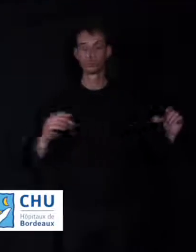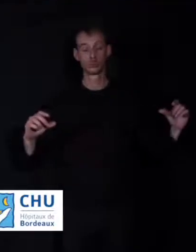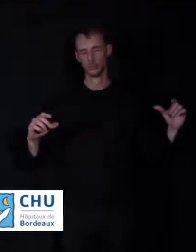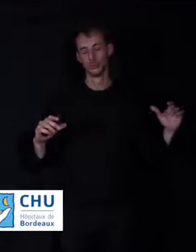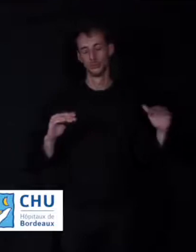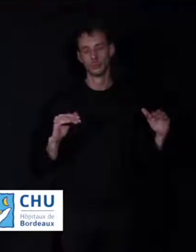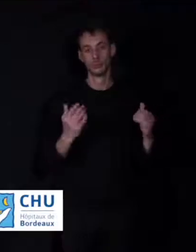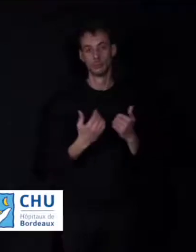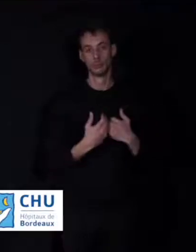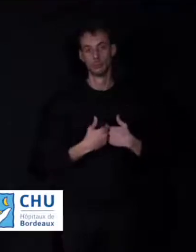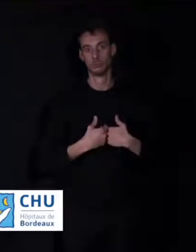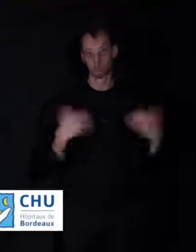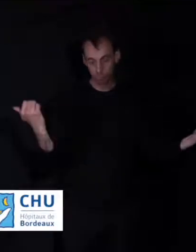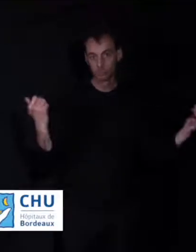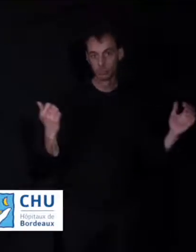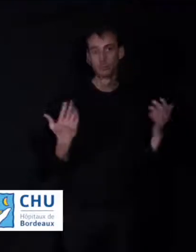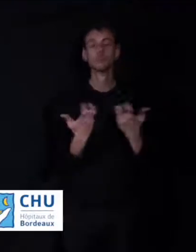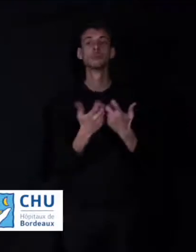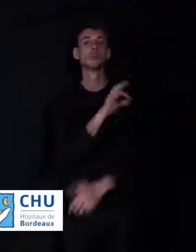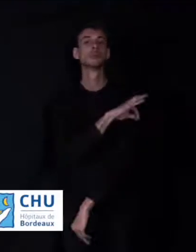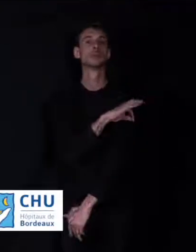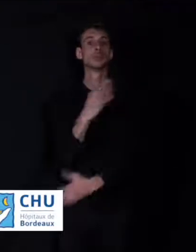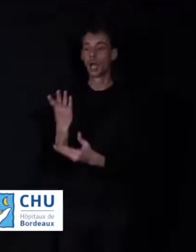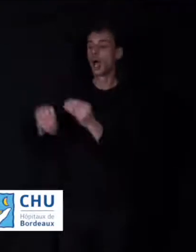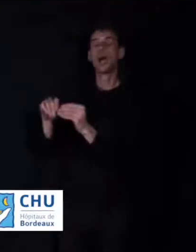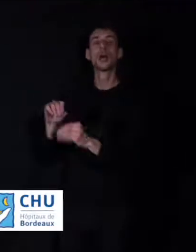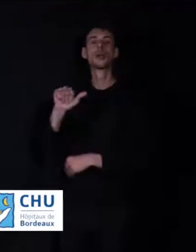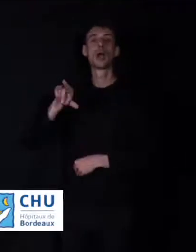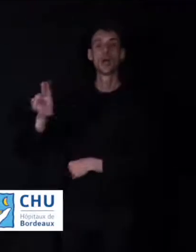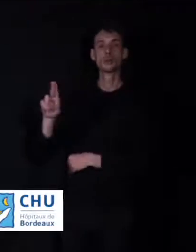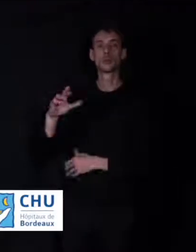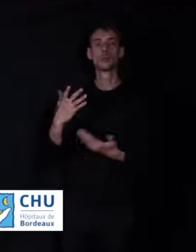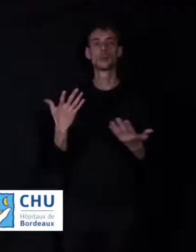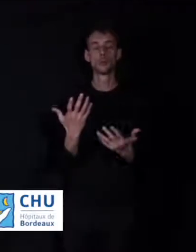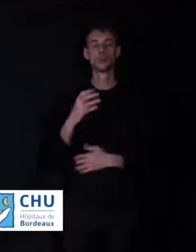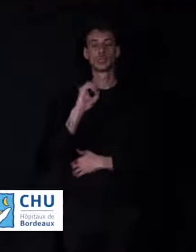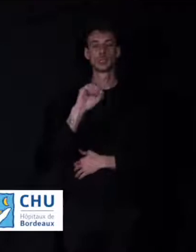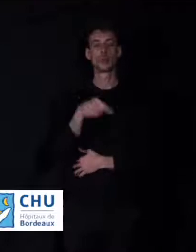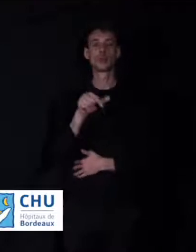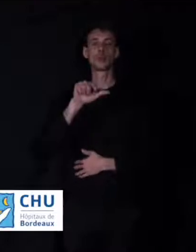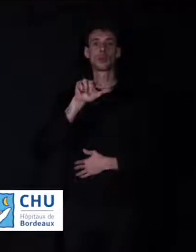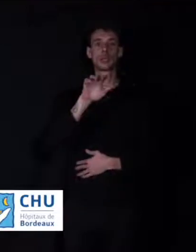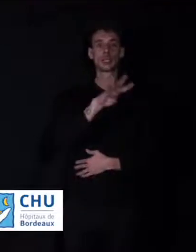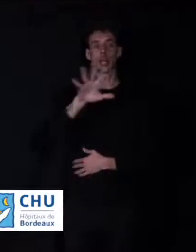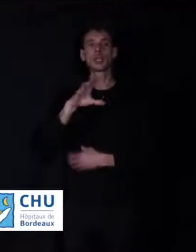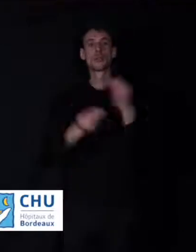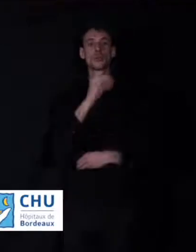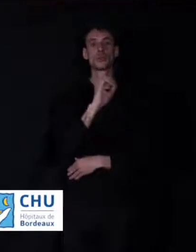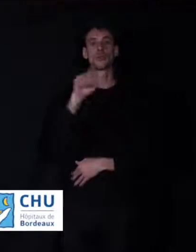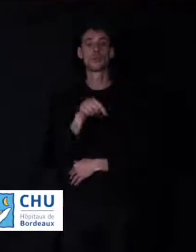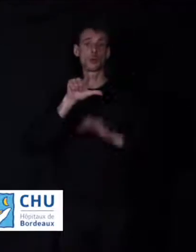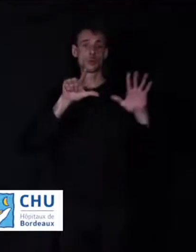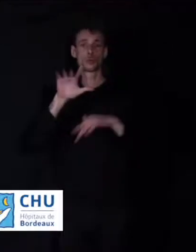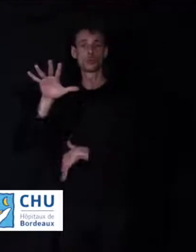En effet, un vaccin adjuvant à l'aluminium contient de 0,125 à 0,85 mg par dose. Or, selon